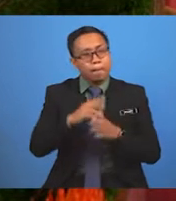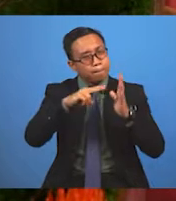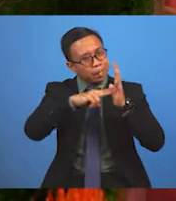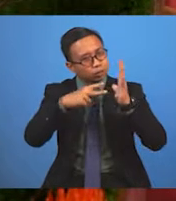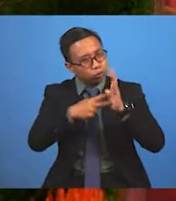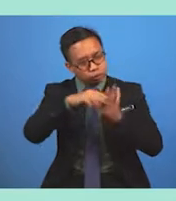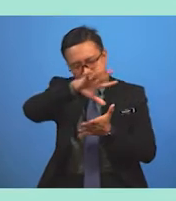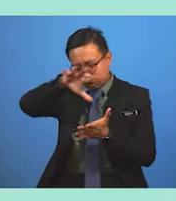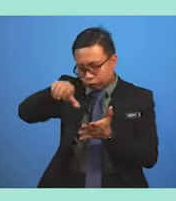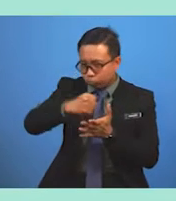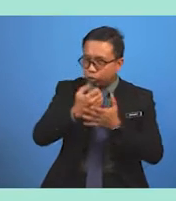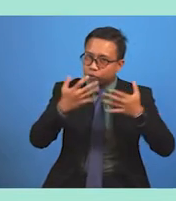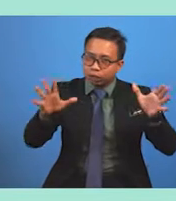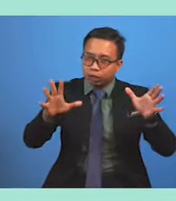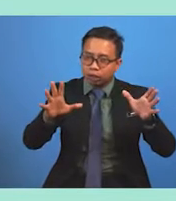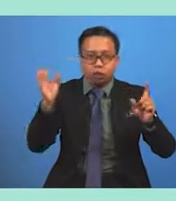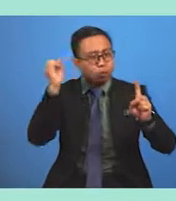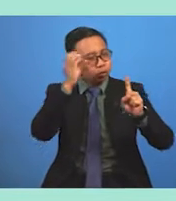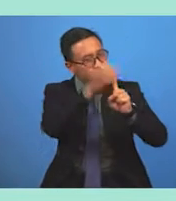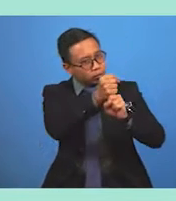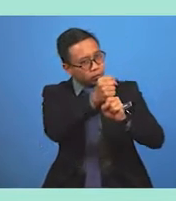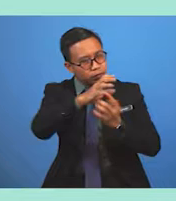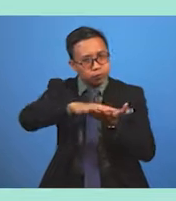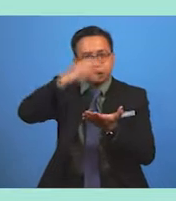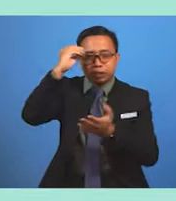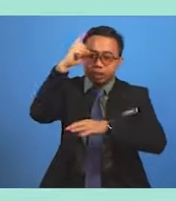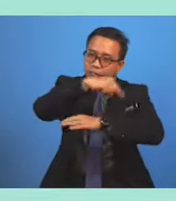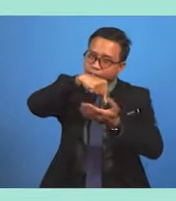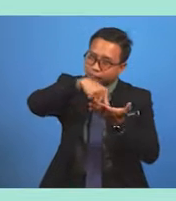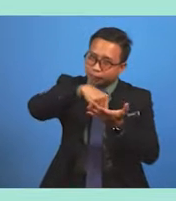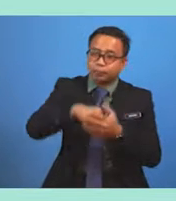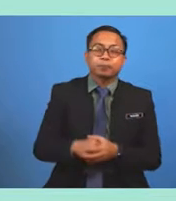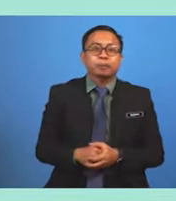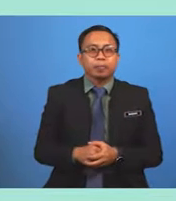anda semua telah mencapai objektif pembelajaran kita pada hari ini,